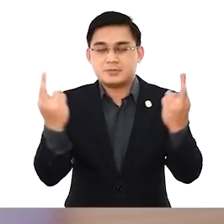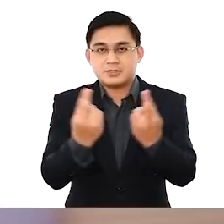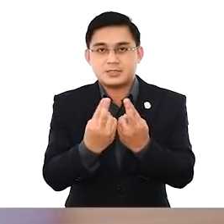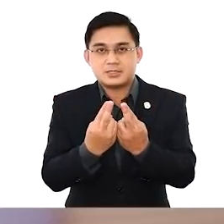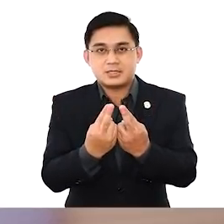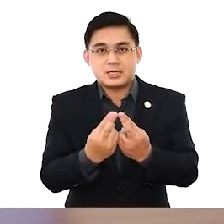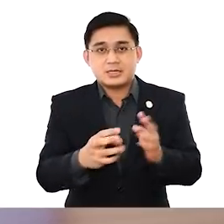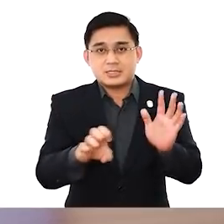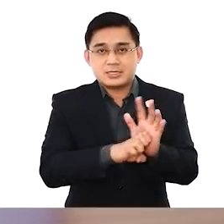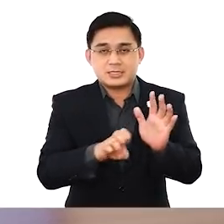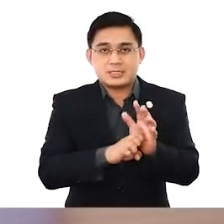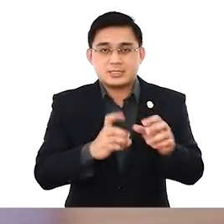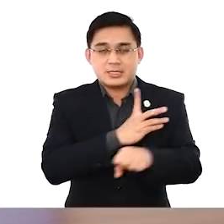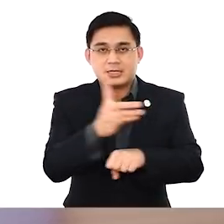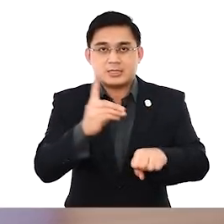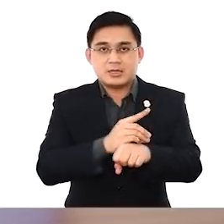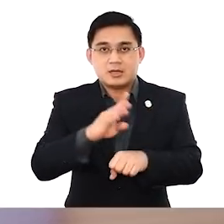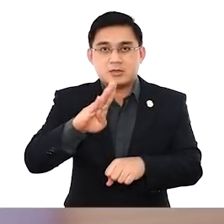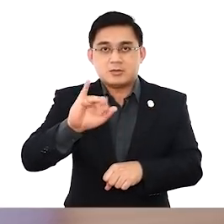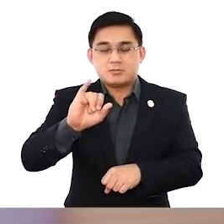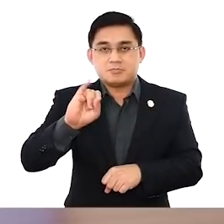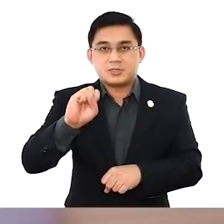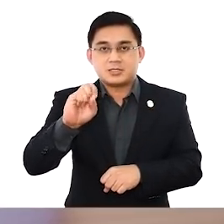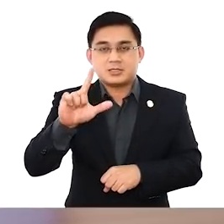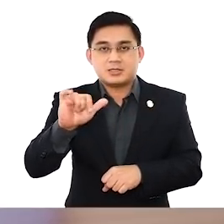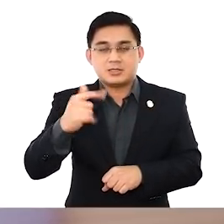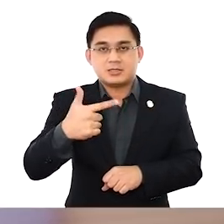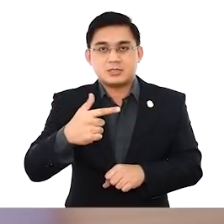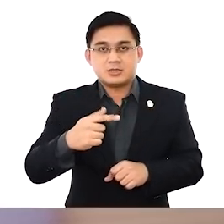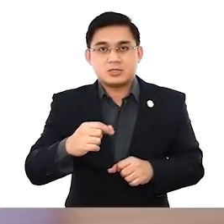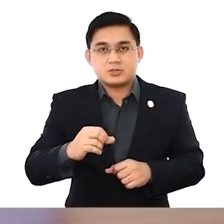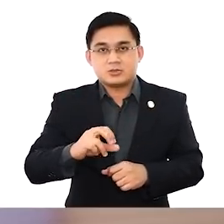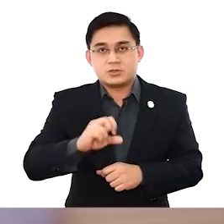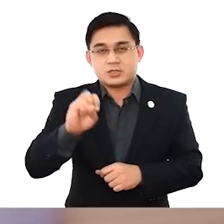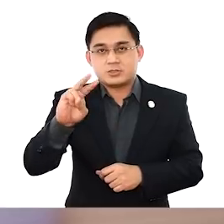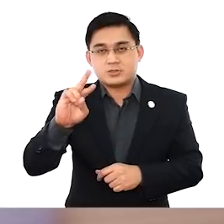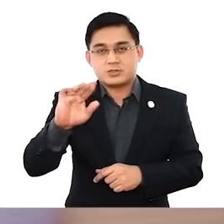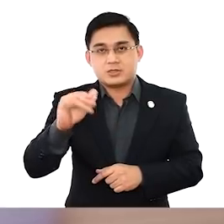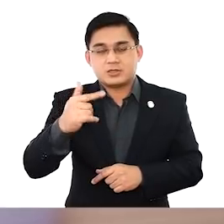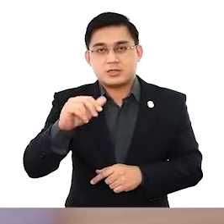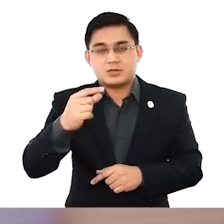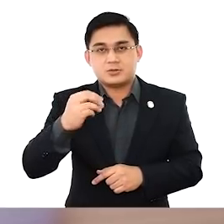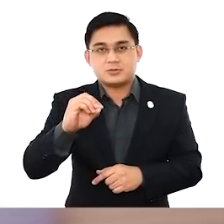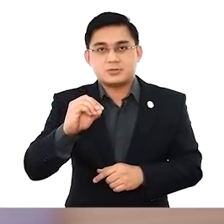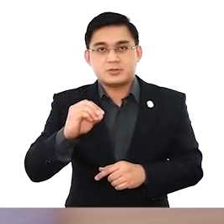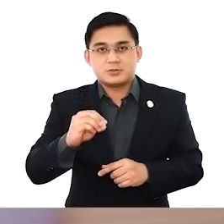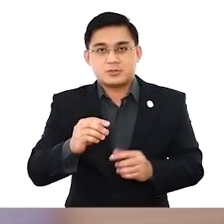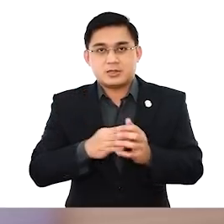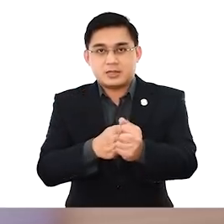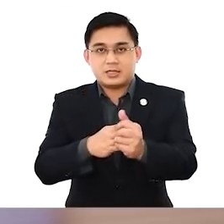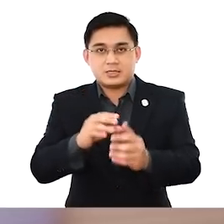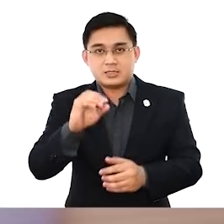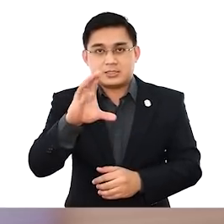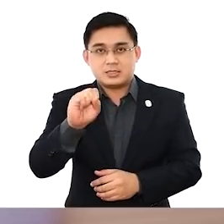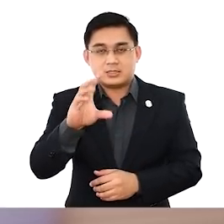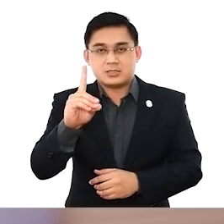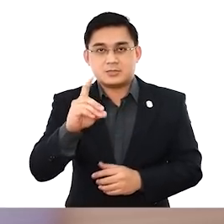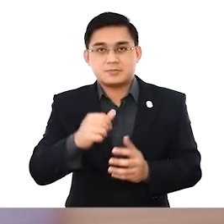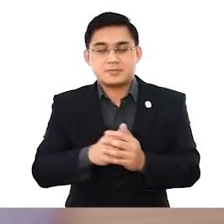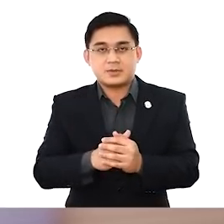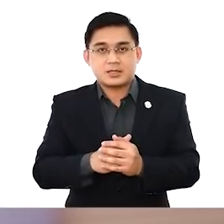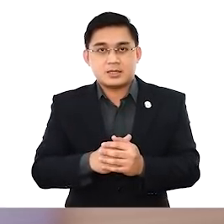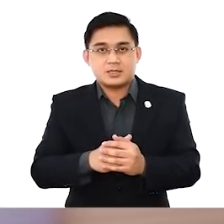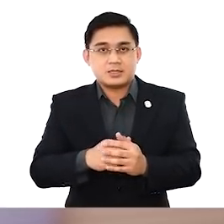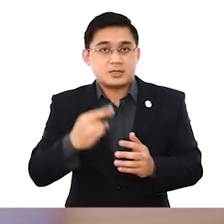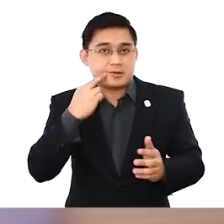Seminar katulad na lamang sa distrito ng Bislig City, Surigao del Sur sa pangunguna ng Christian Society for the Deaf. Ang